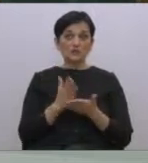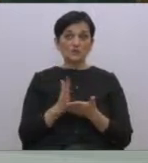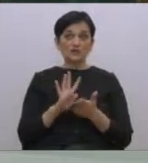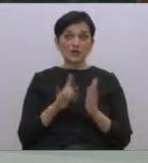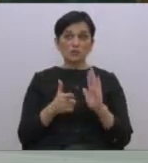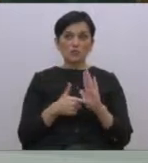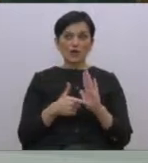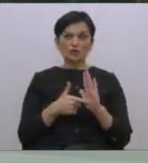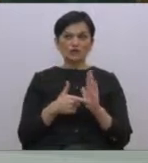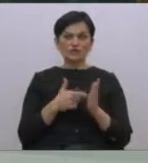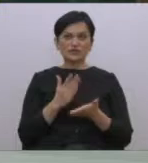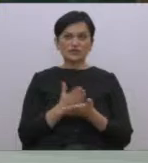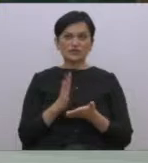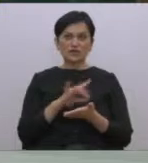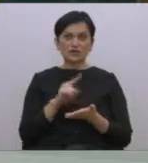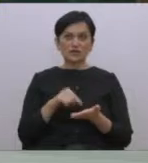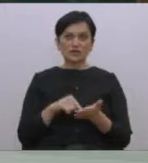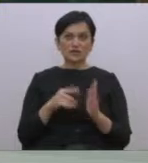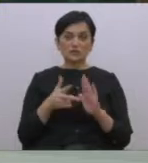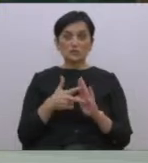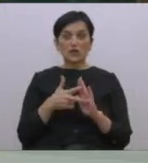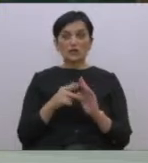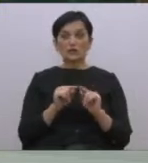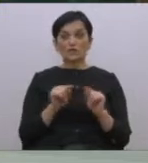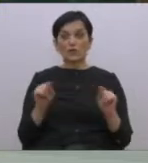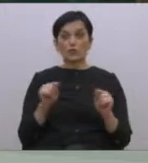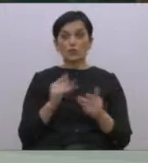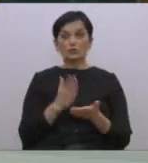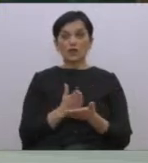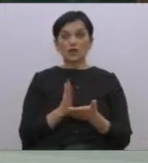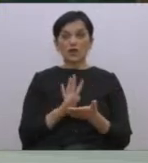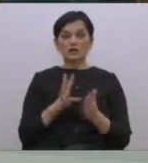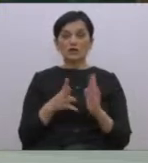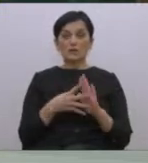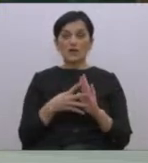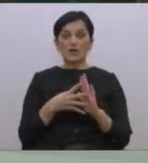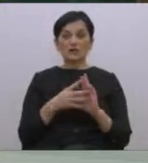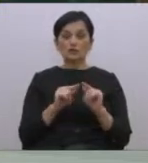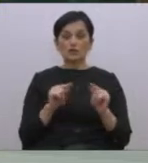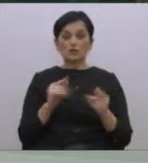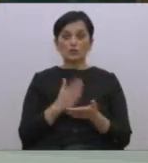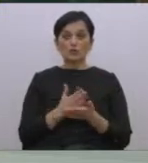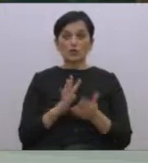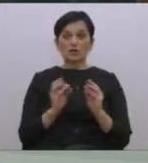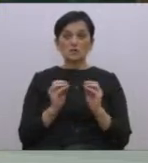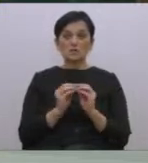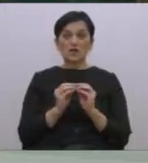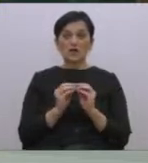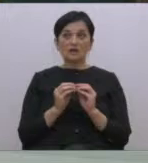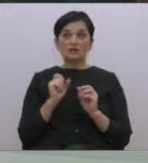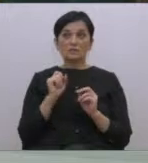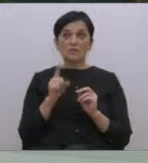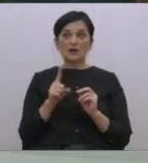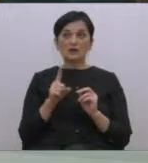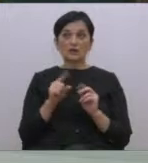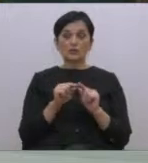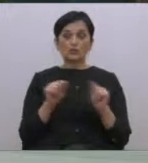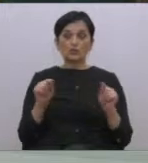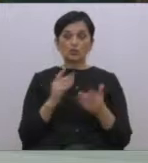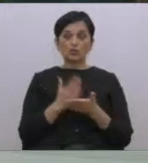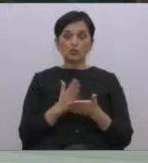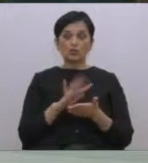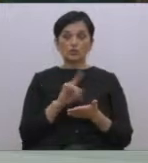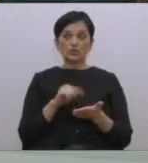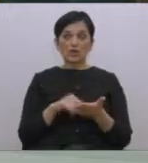მეშვიდე პუნქტთან? არ არის კითხვები. მერვე პუნქტთან? არ არის. მეცხრე პუნქტთან? არ არის. მეათესთან? არ არის. მეთერთმეტე პუნქტთან? არ არის